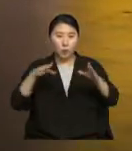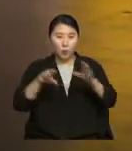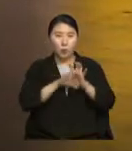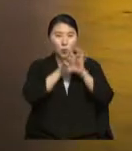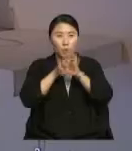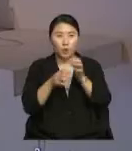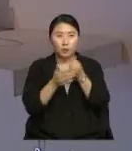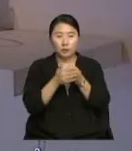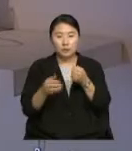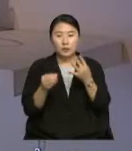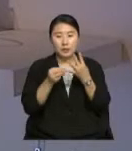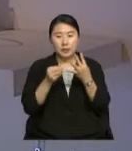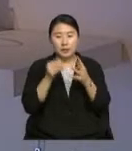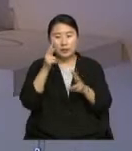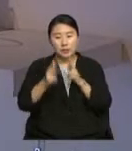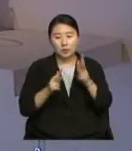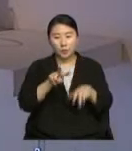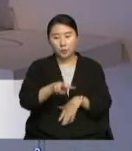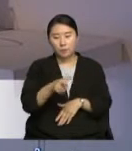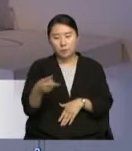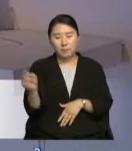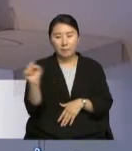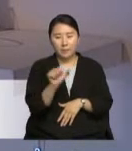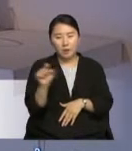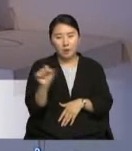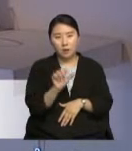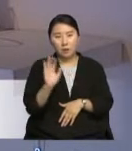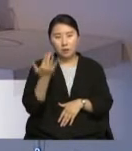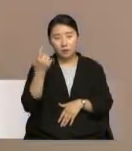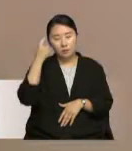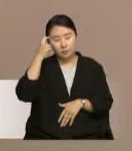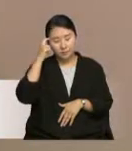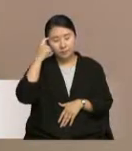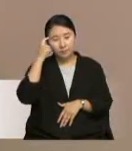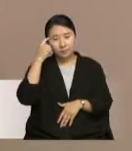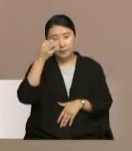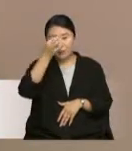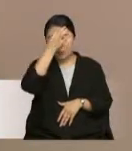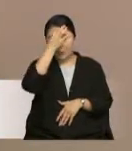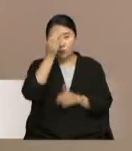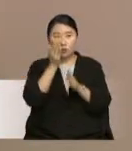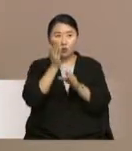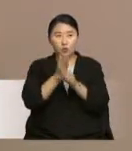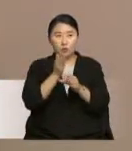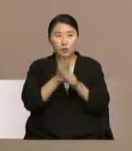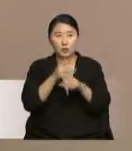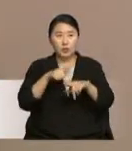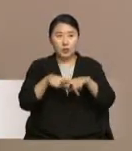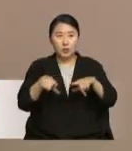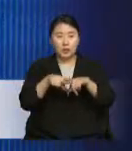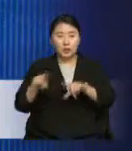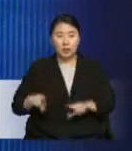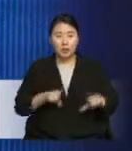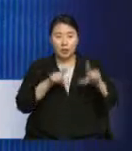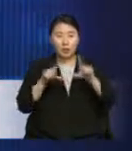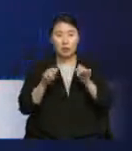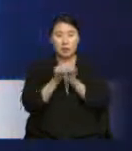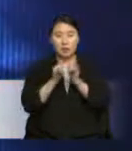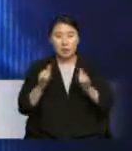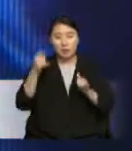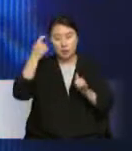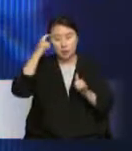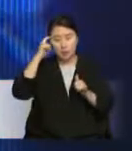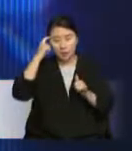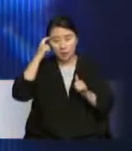코로나19 사태로 4차 산업으로의 전환이 가속화하는 것에 착안해 기술의 틈바구니에서 일상을 영위하고 있는 인간의